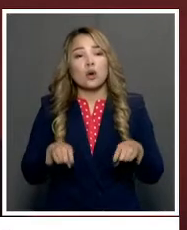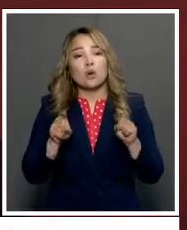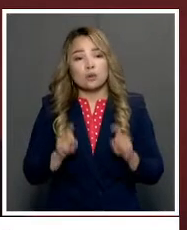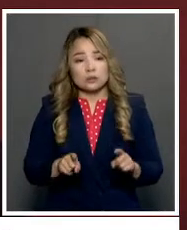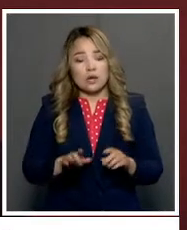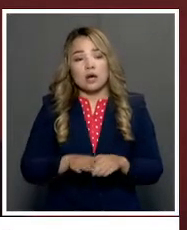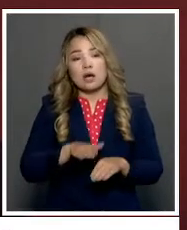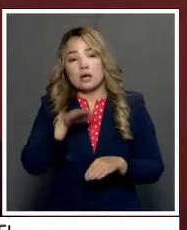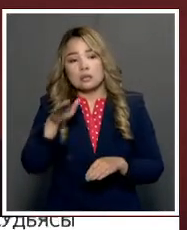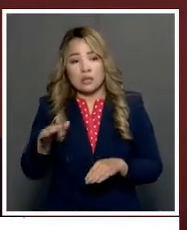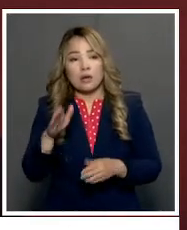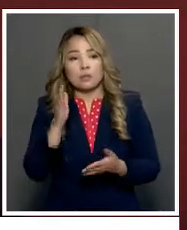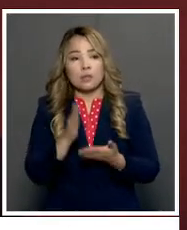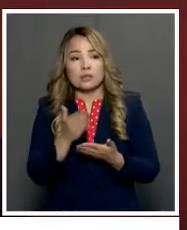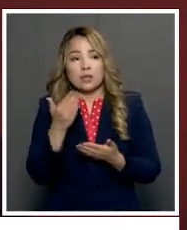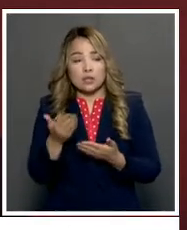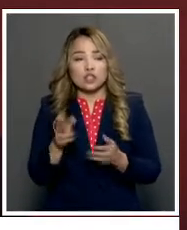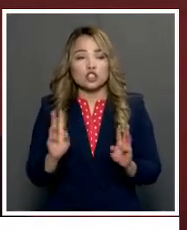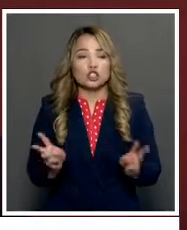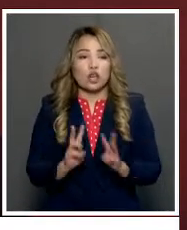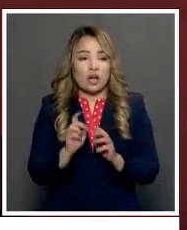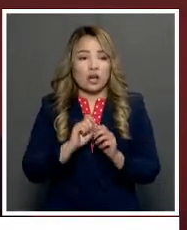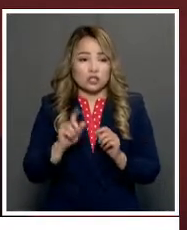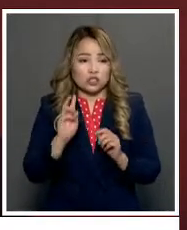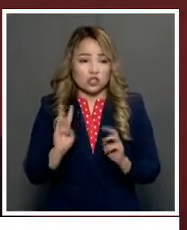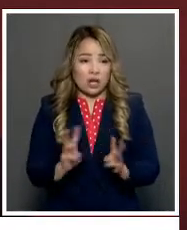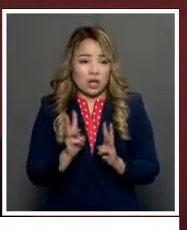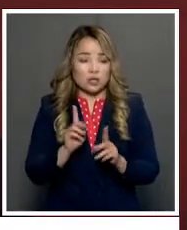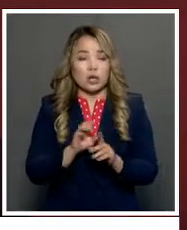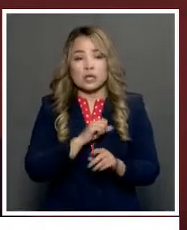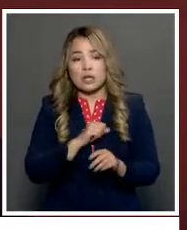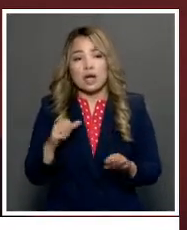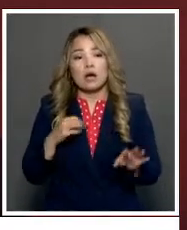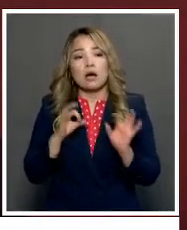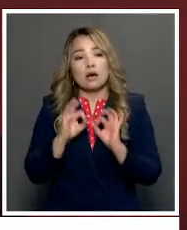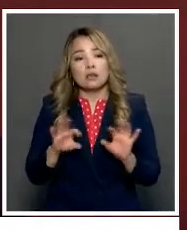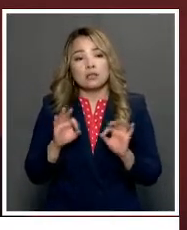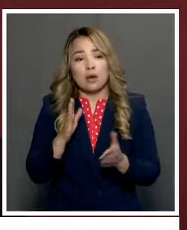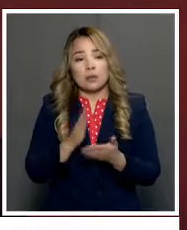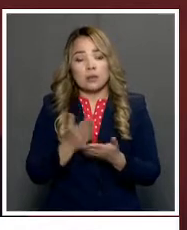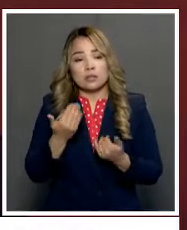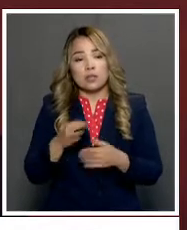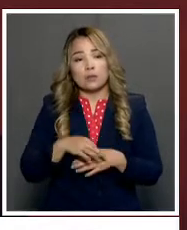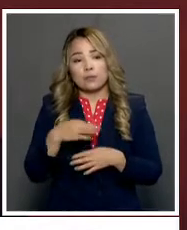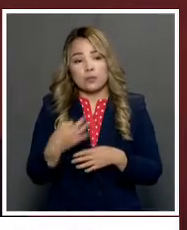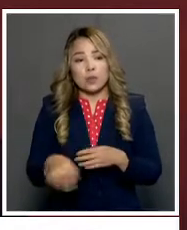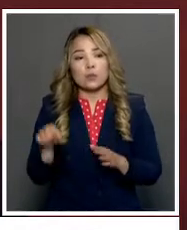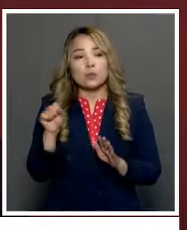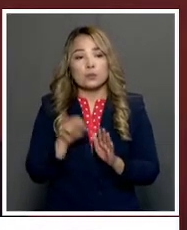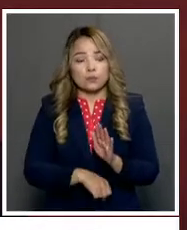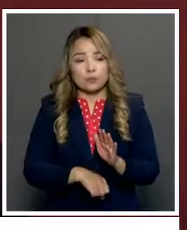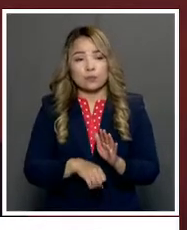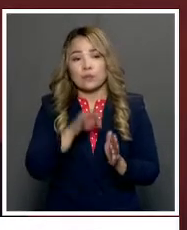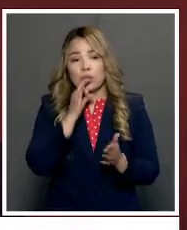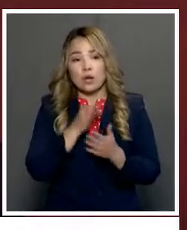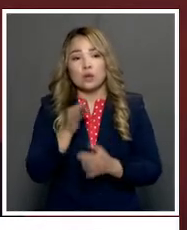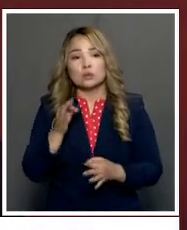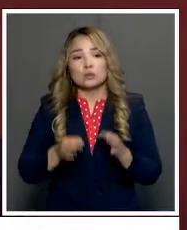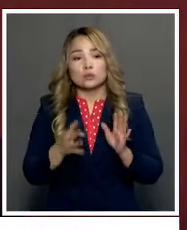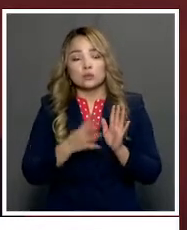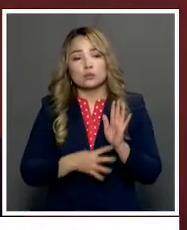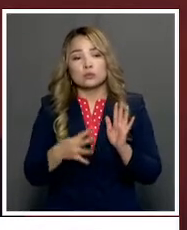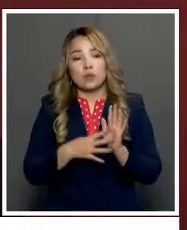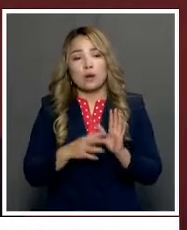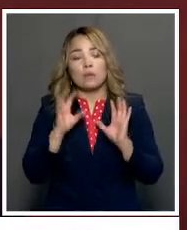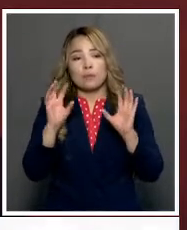қырдың басына апарып қойып, кейін барып жағыз бергенін бәрін өз айтып отыр. Сондықтан оны аса қатыгездікпен әрекет жасады деп, сот оны 99